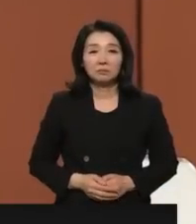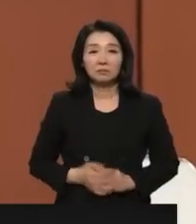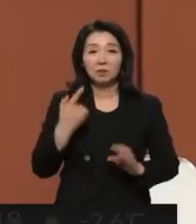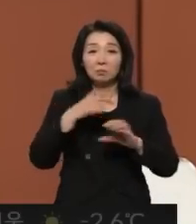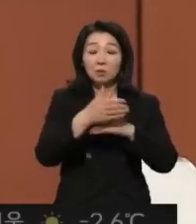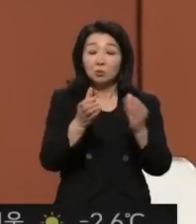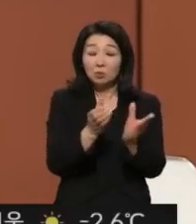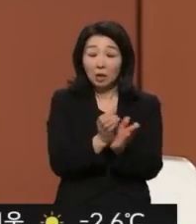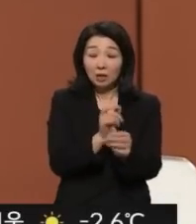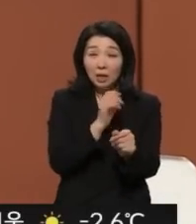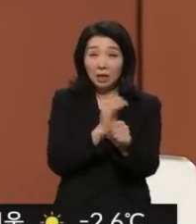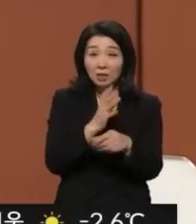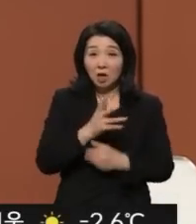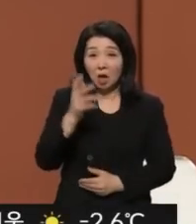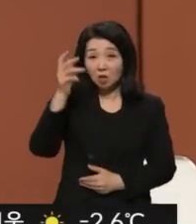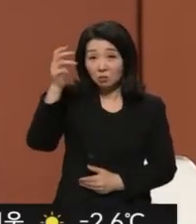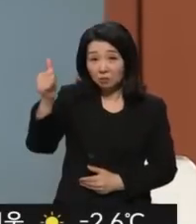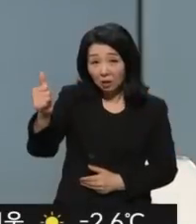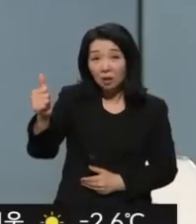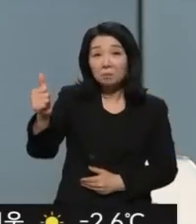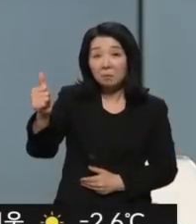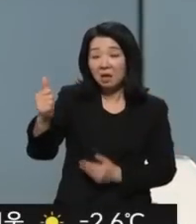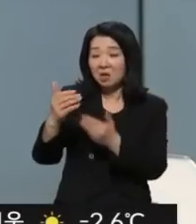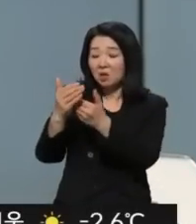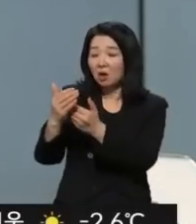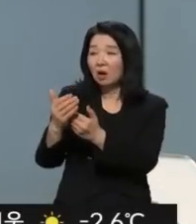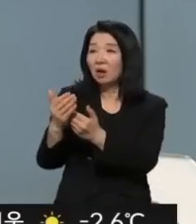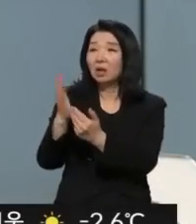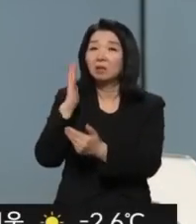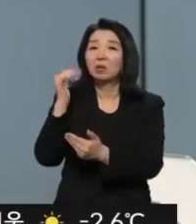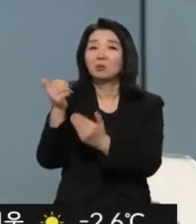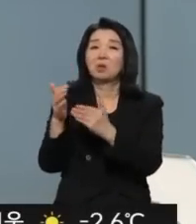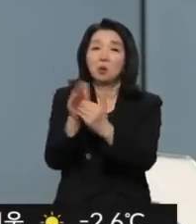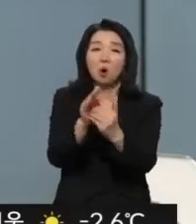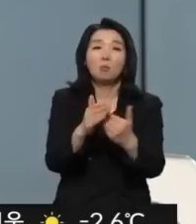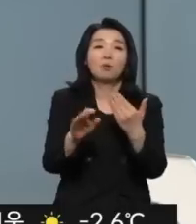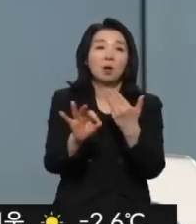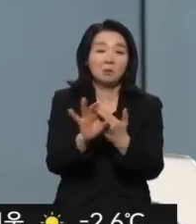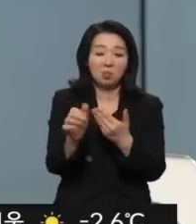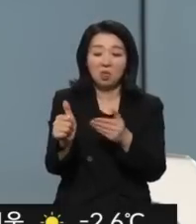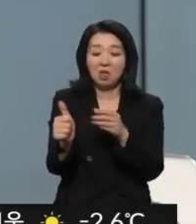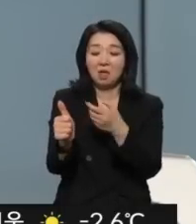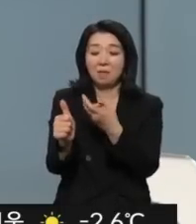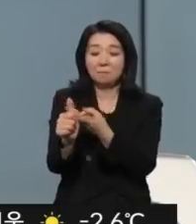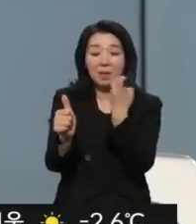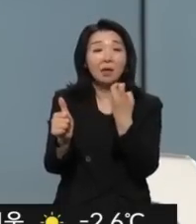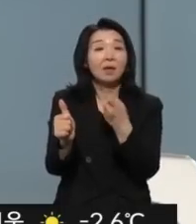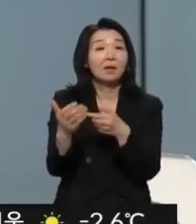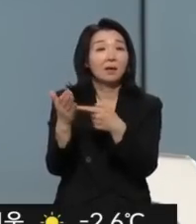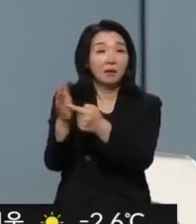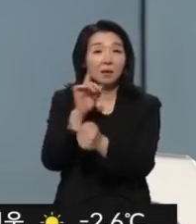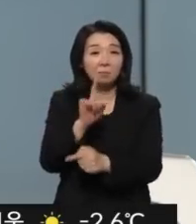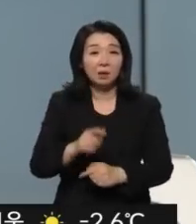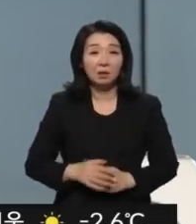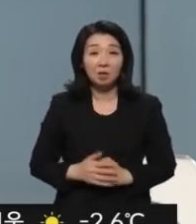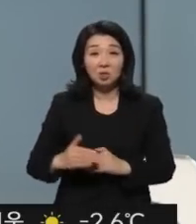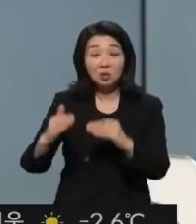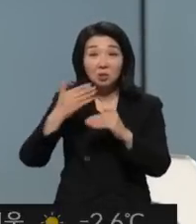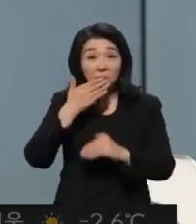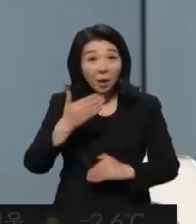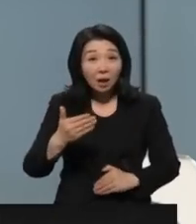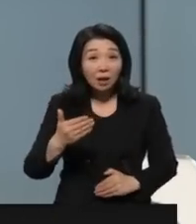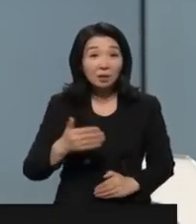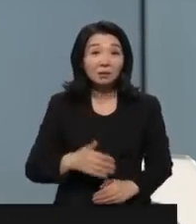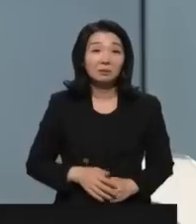민주당은 이 장관에 대한 해임 건의안을 만약에 대통령이 거부하면요 탄핵 소추안을 내겠다는 의사를 공공연히 지금 밝히고 있잖아요. 절차적으로는